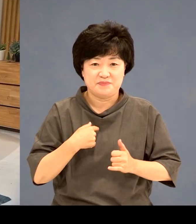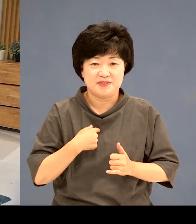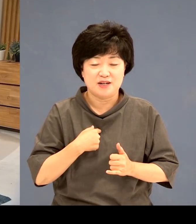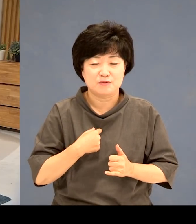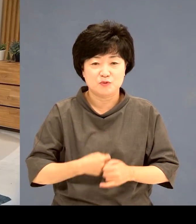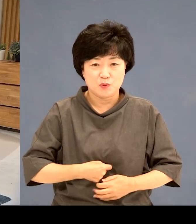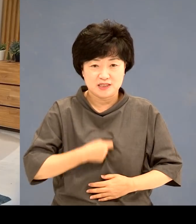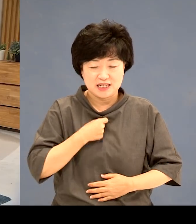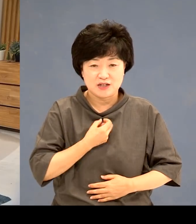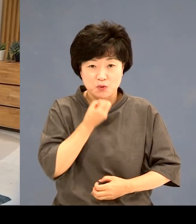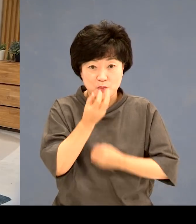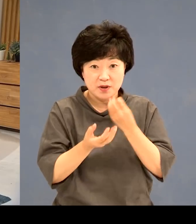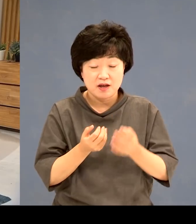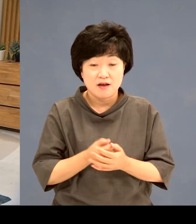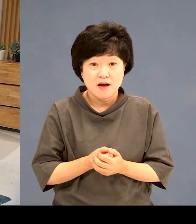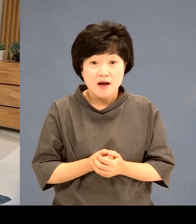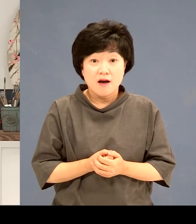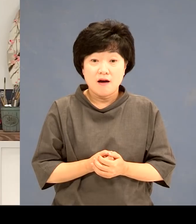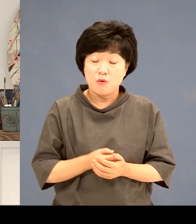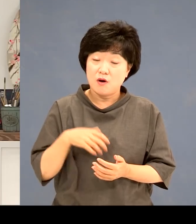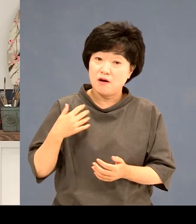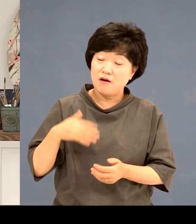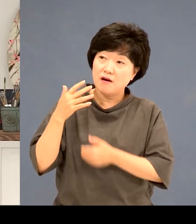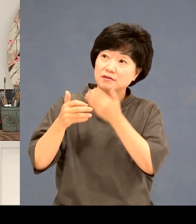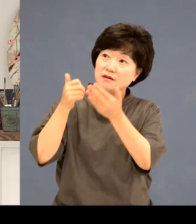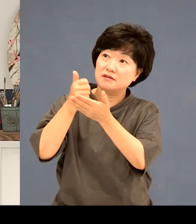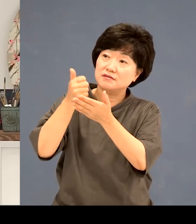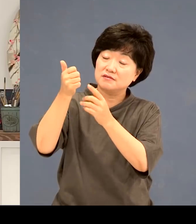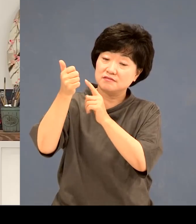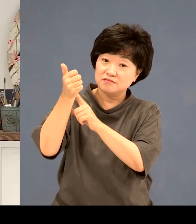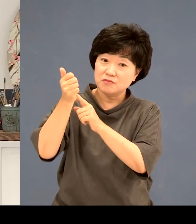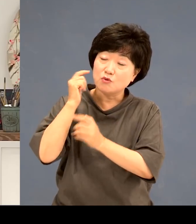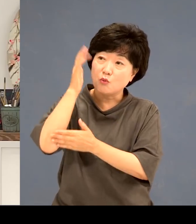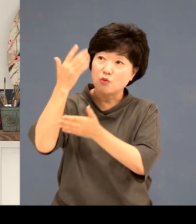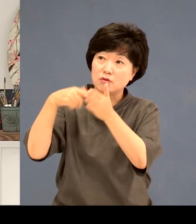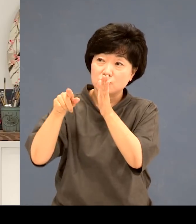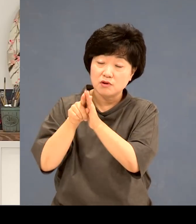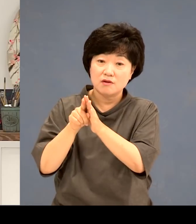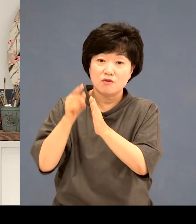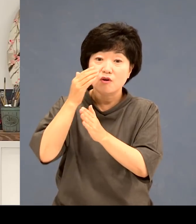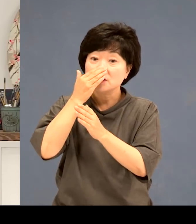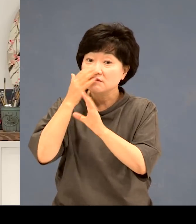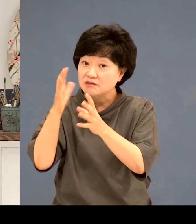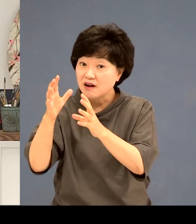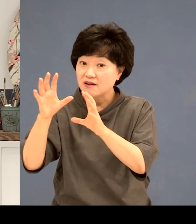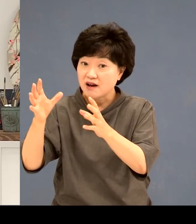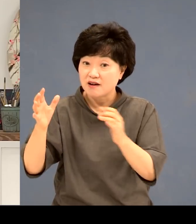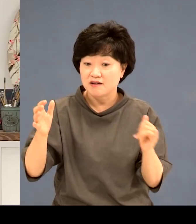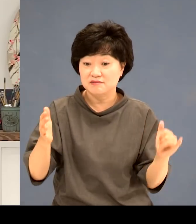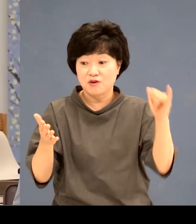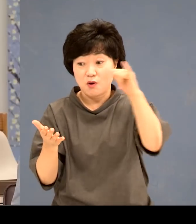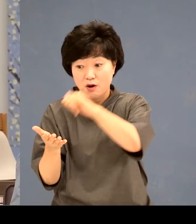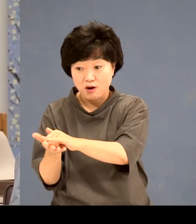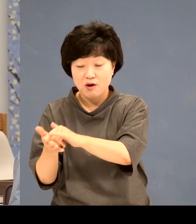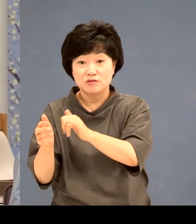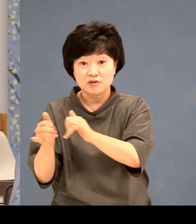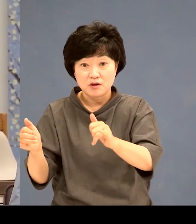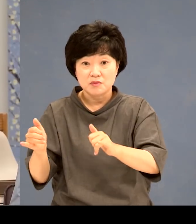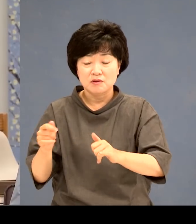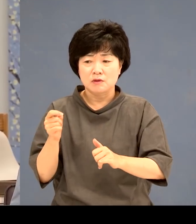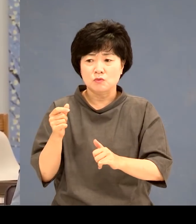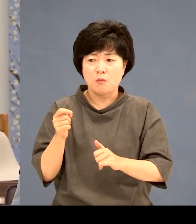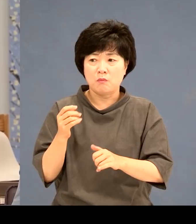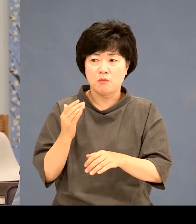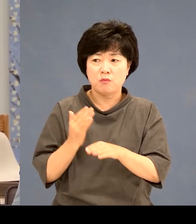솔직하게 고백하시는 분입니다. 네. 야, 이분이 그 하나님의 영광을 위해서 이스라엘까지 날아가신 분이거든요. 네. 그런데 다소